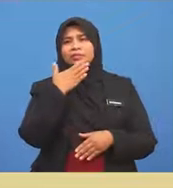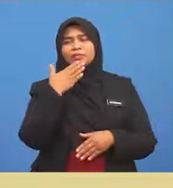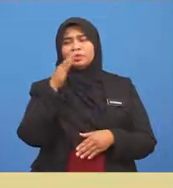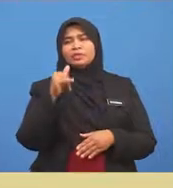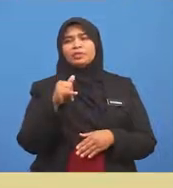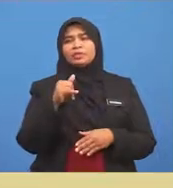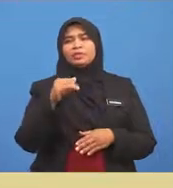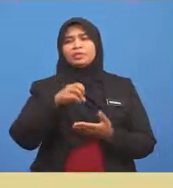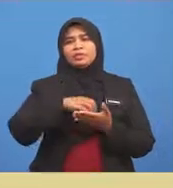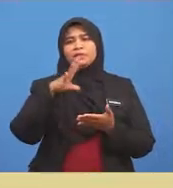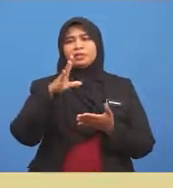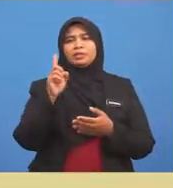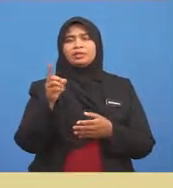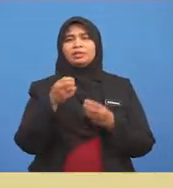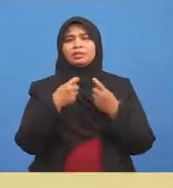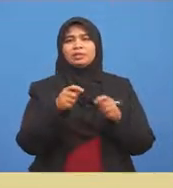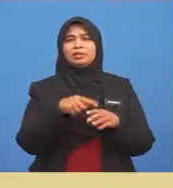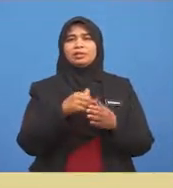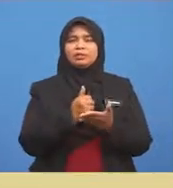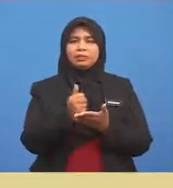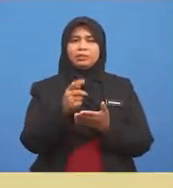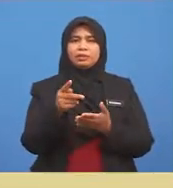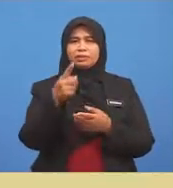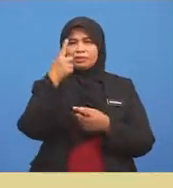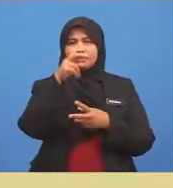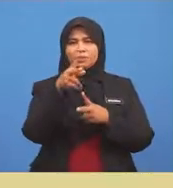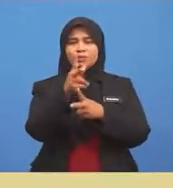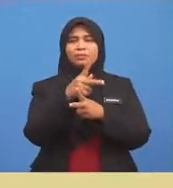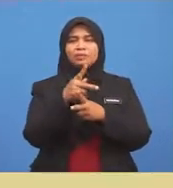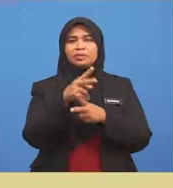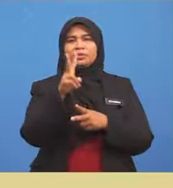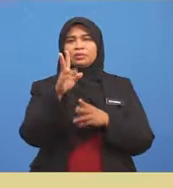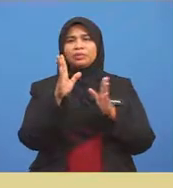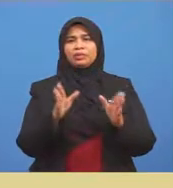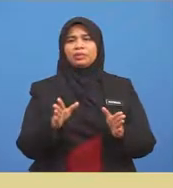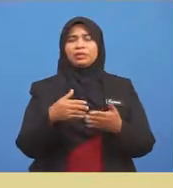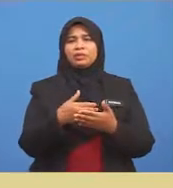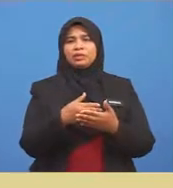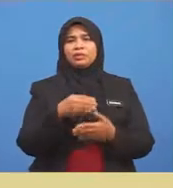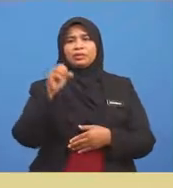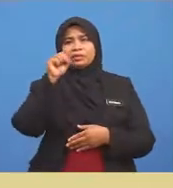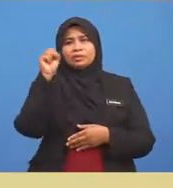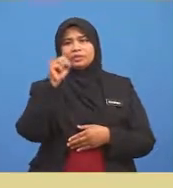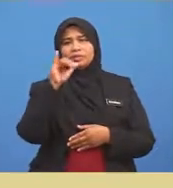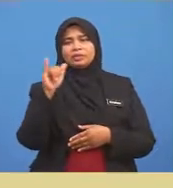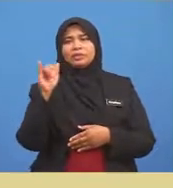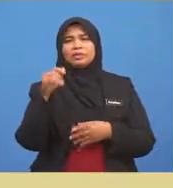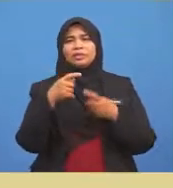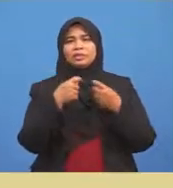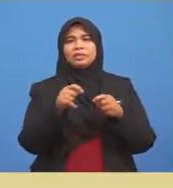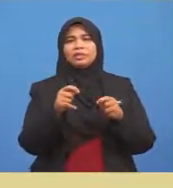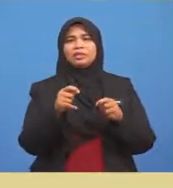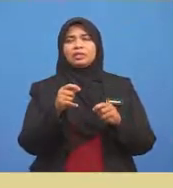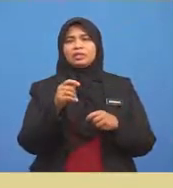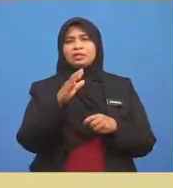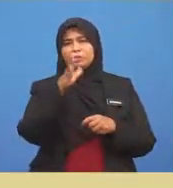kaya. Dia telah diamanahkan untuk menjaga dua orang anak saudaranya yang telah